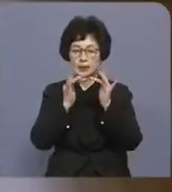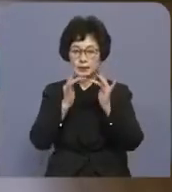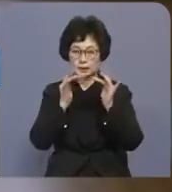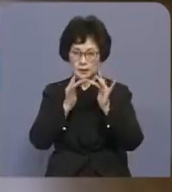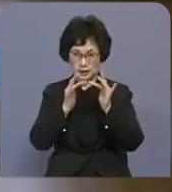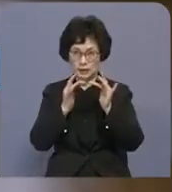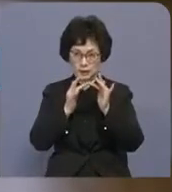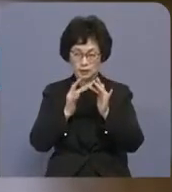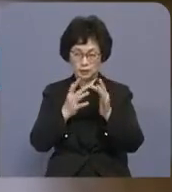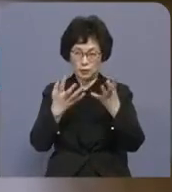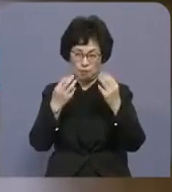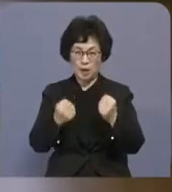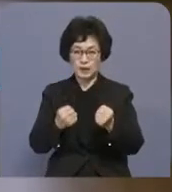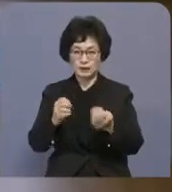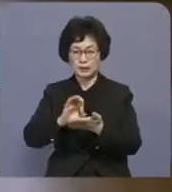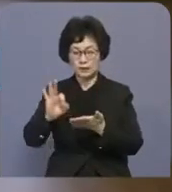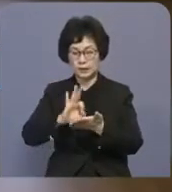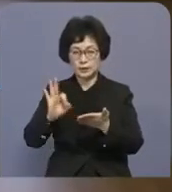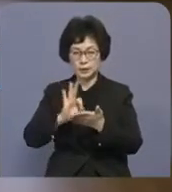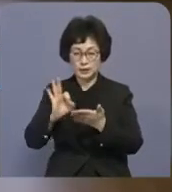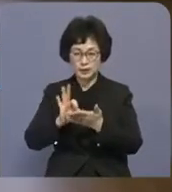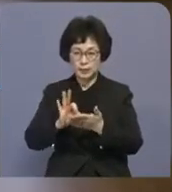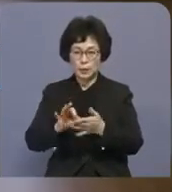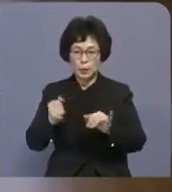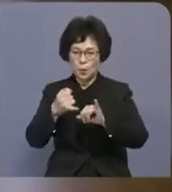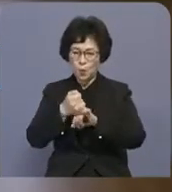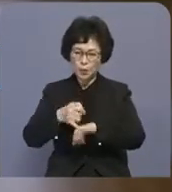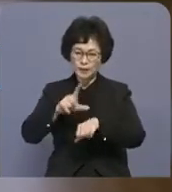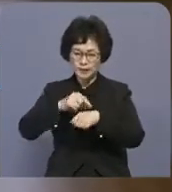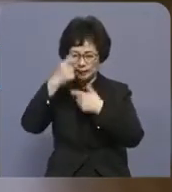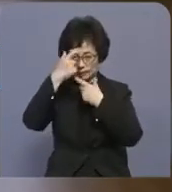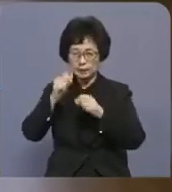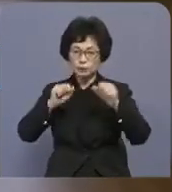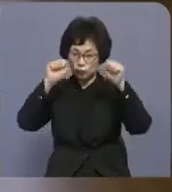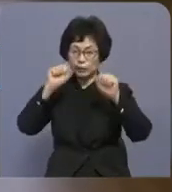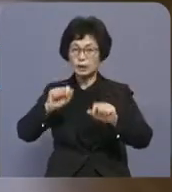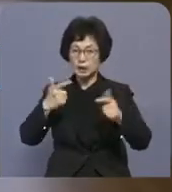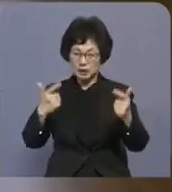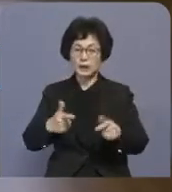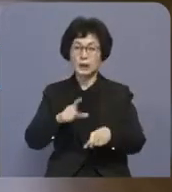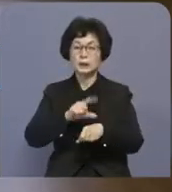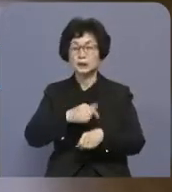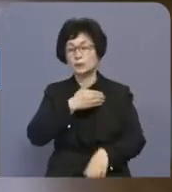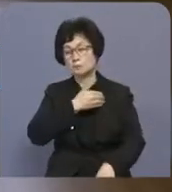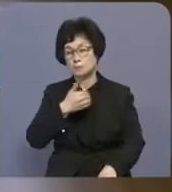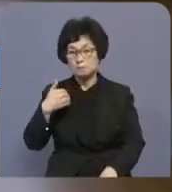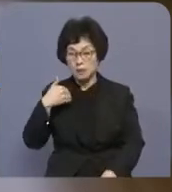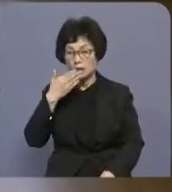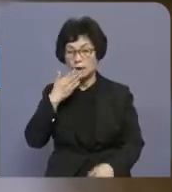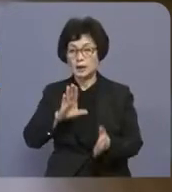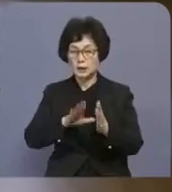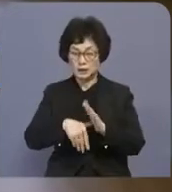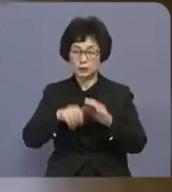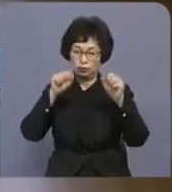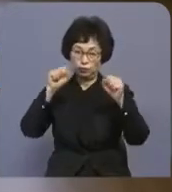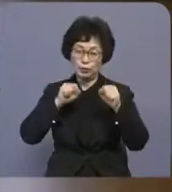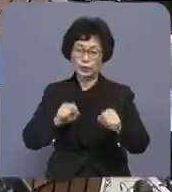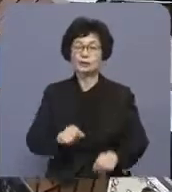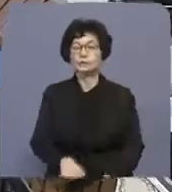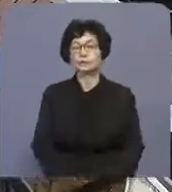조금 많이 열려 있기 때문에 집에서 뭐 꼭 시간을 맞춰서 운동하는 게 아니라 그냥 집에서 할 수 있는 게 많이 생기고 있어서 좀 그런 것